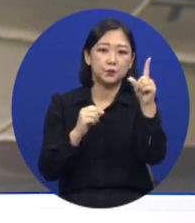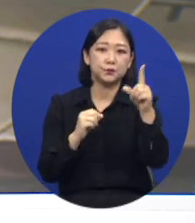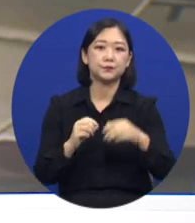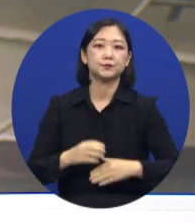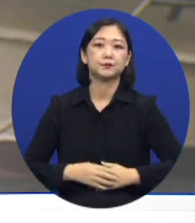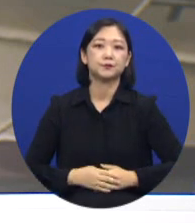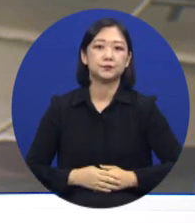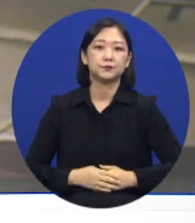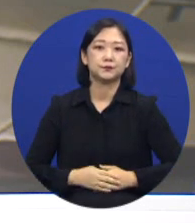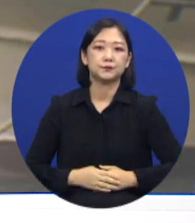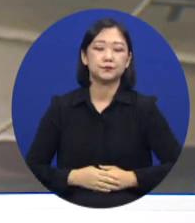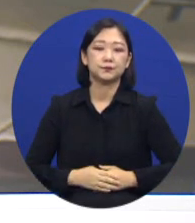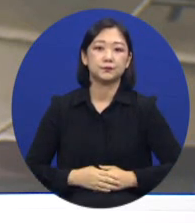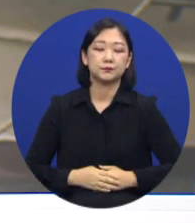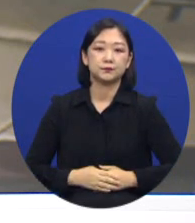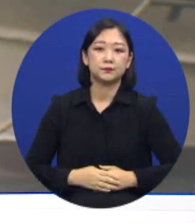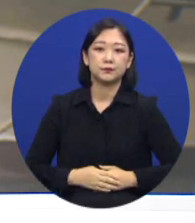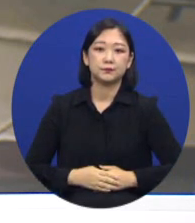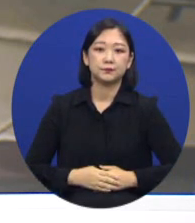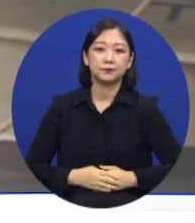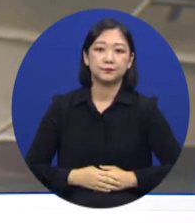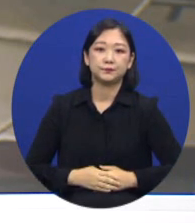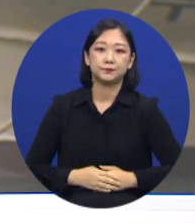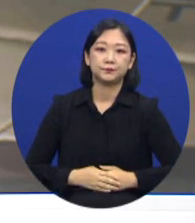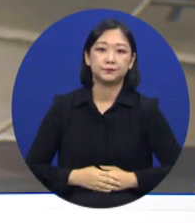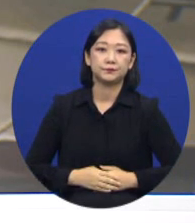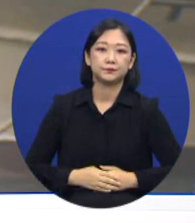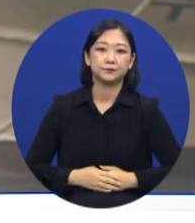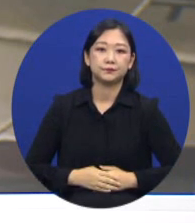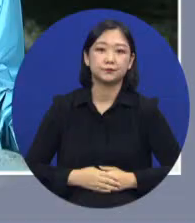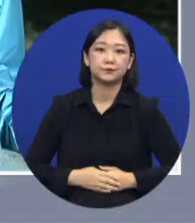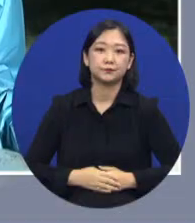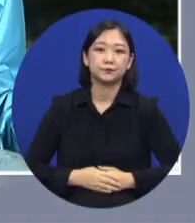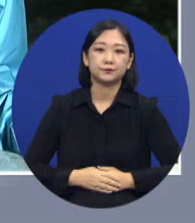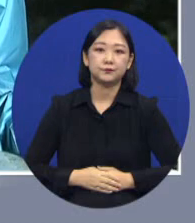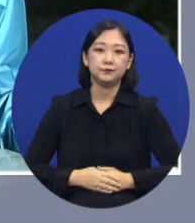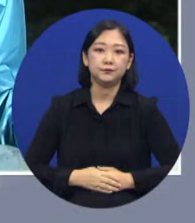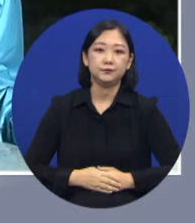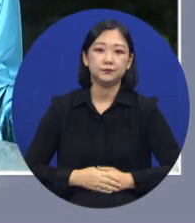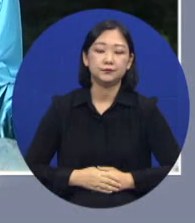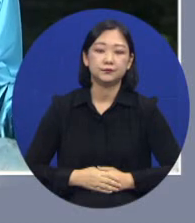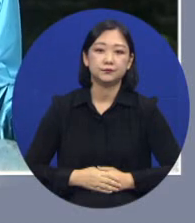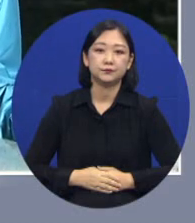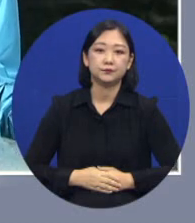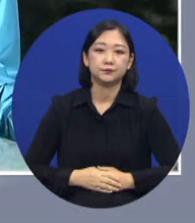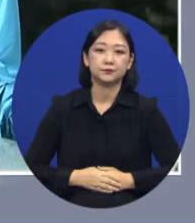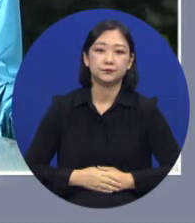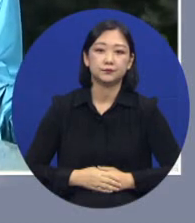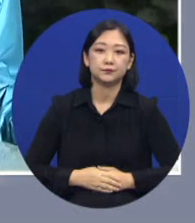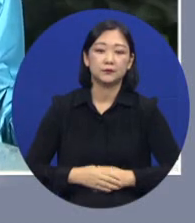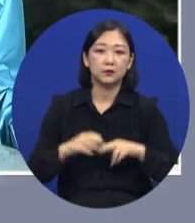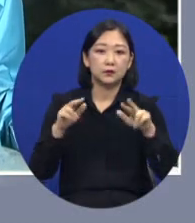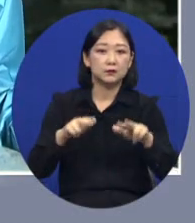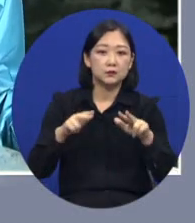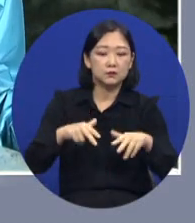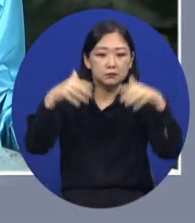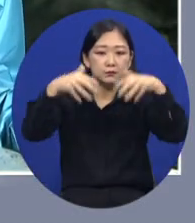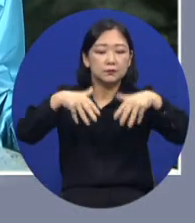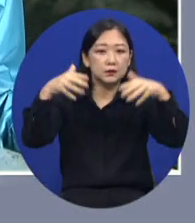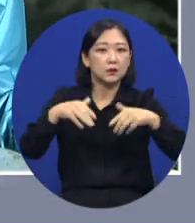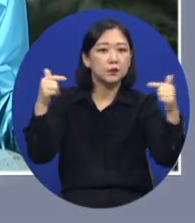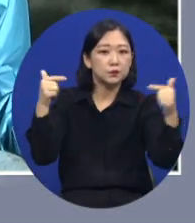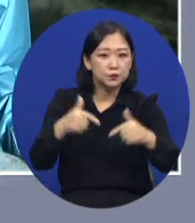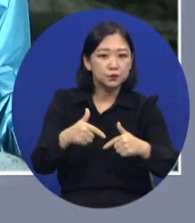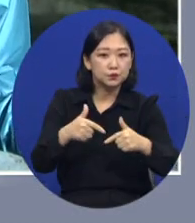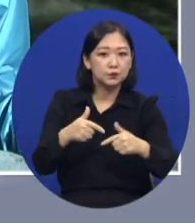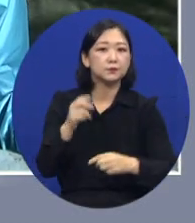상황입니다. 자, 그럼 거리에 나가 있는 기자를 연결해서 자세한 상황 알아보도록 하죠. 박혜진 기자, 지금은 비가 소강